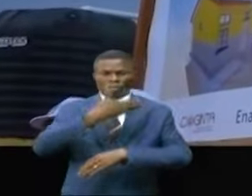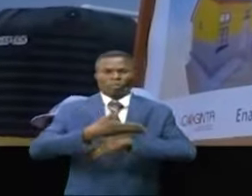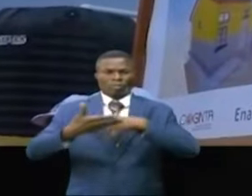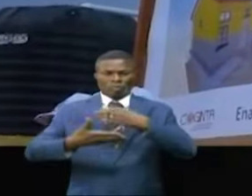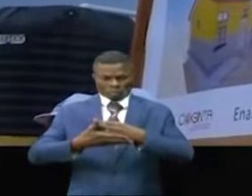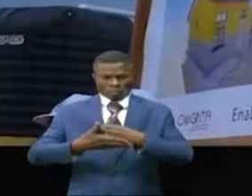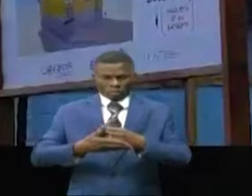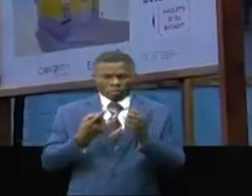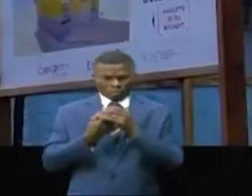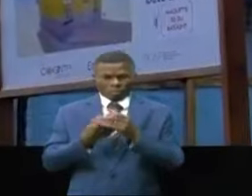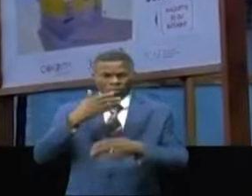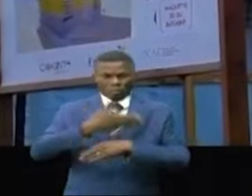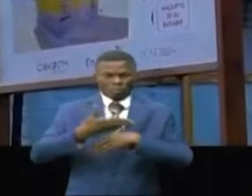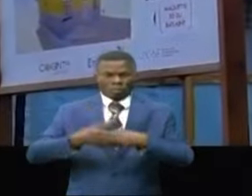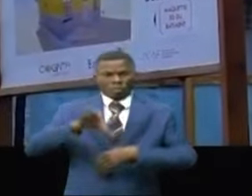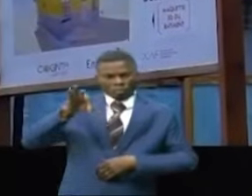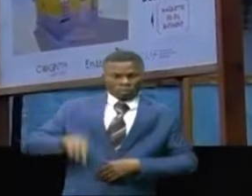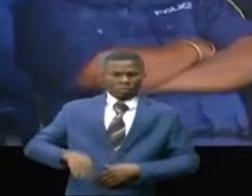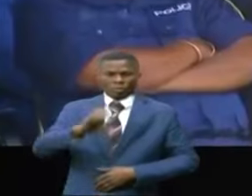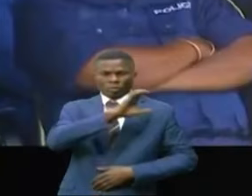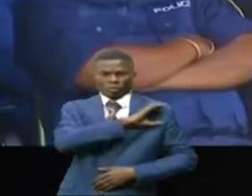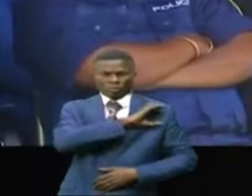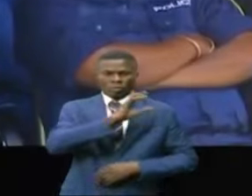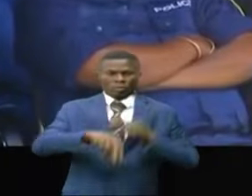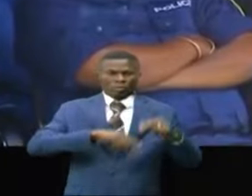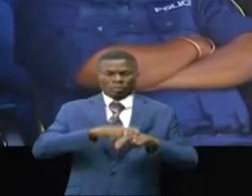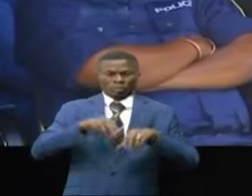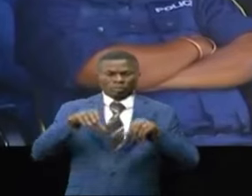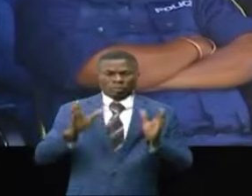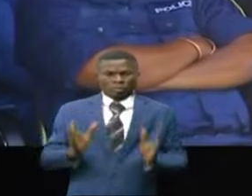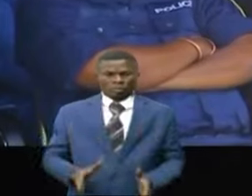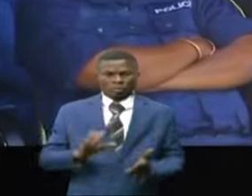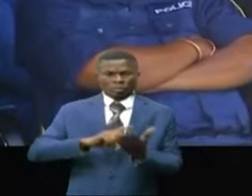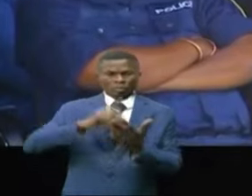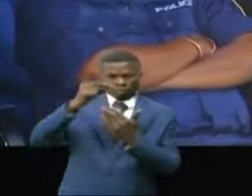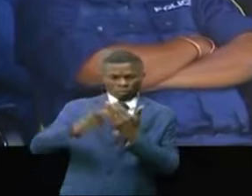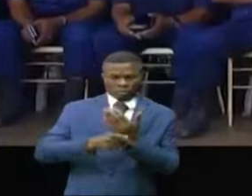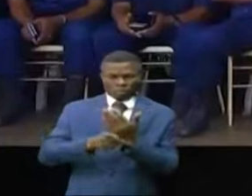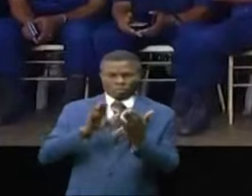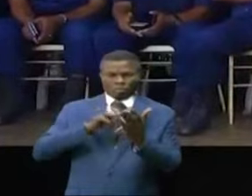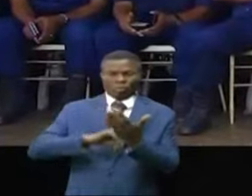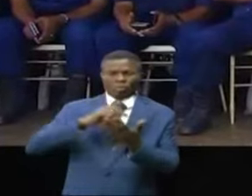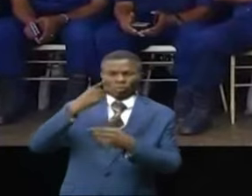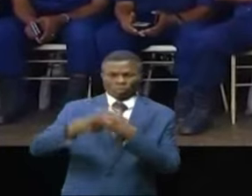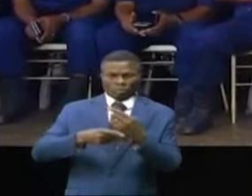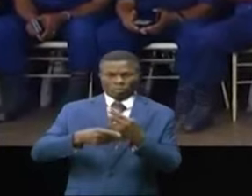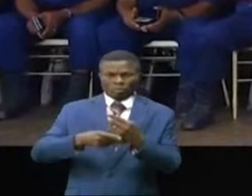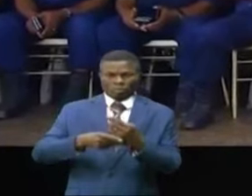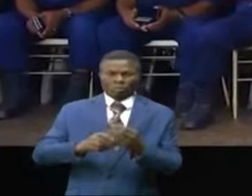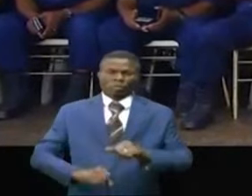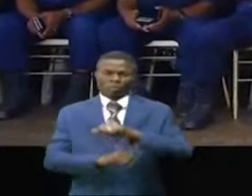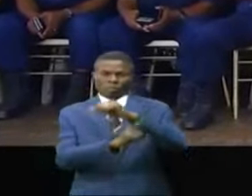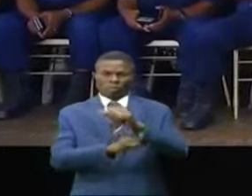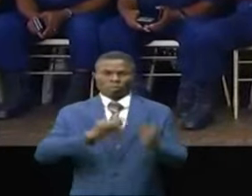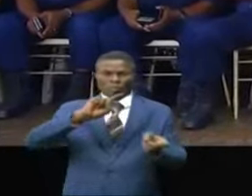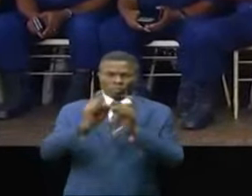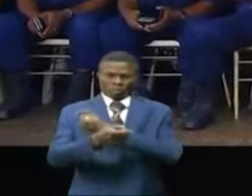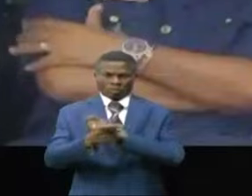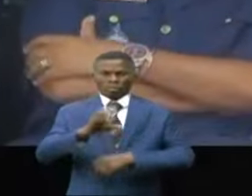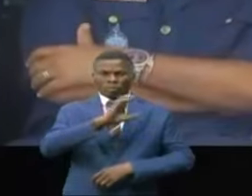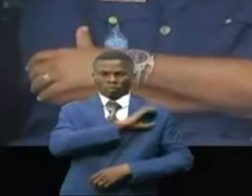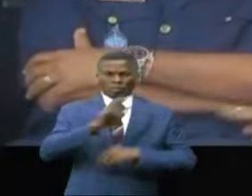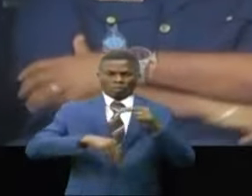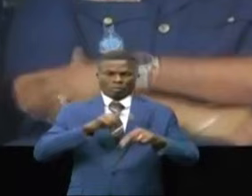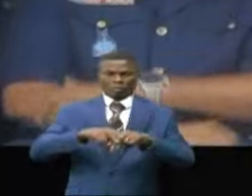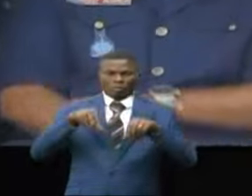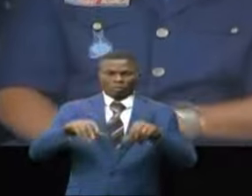vont être construites en faveur de la police nationale congolaise. Un projet qui rentre dans le cadre du programme d'appui à la réforme de la police